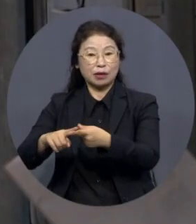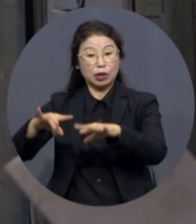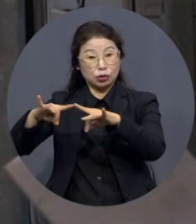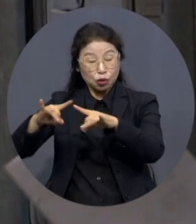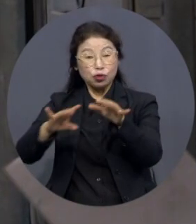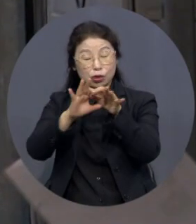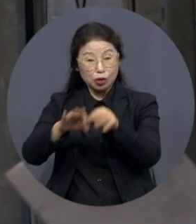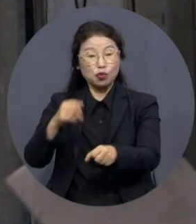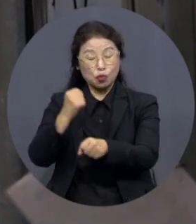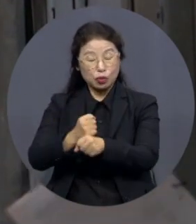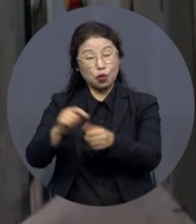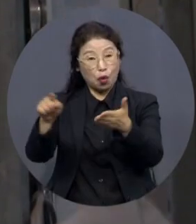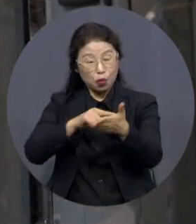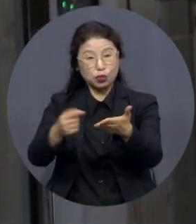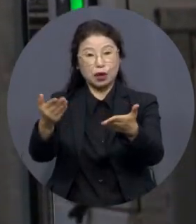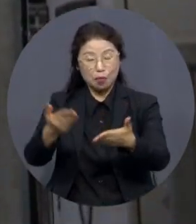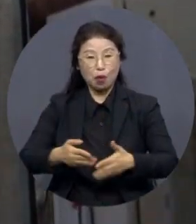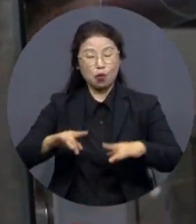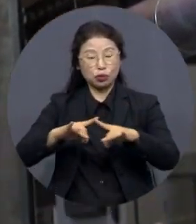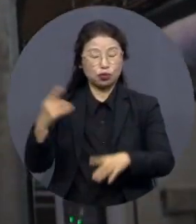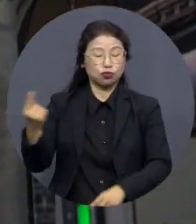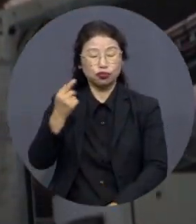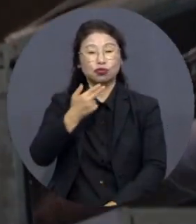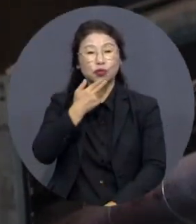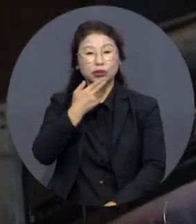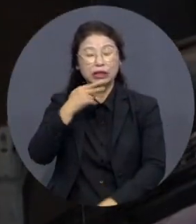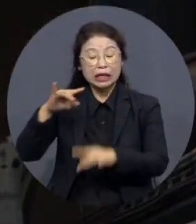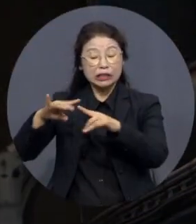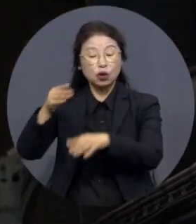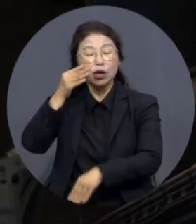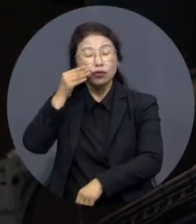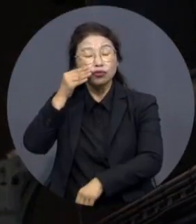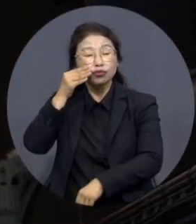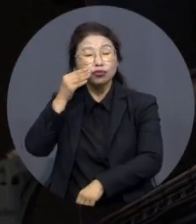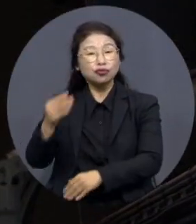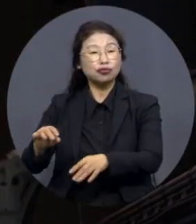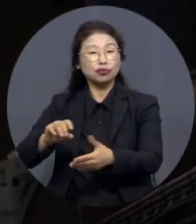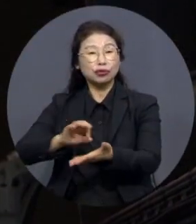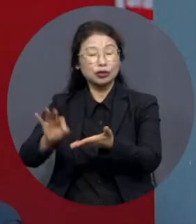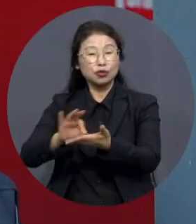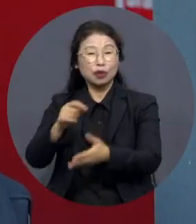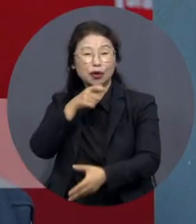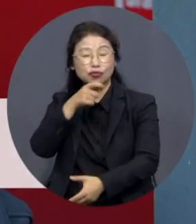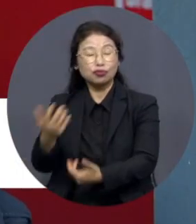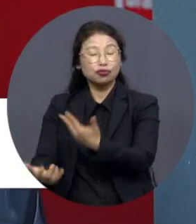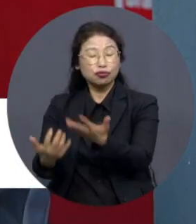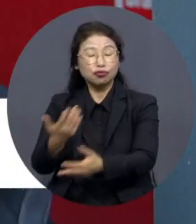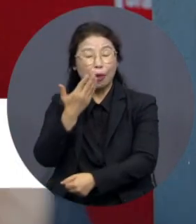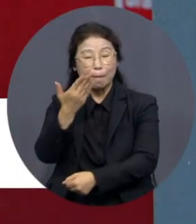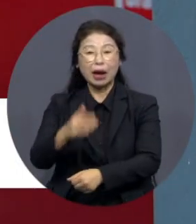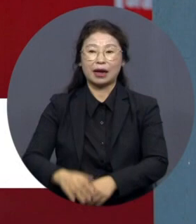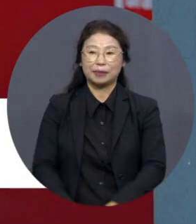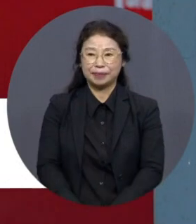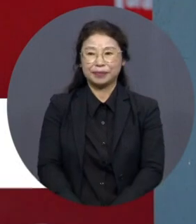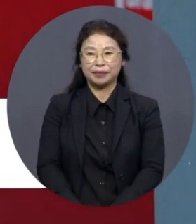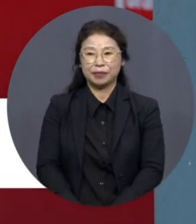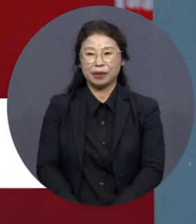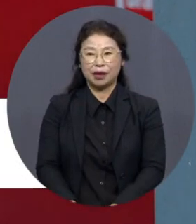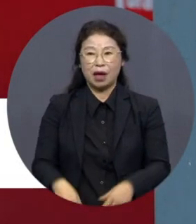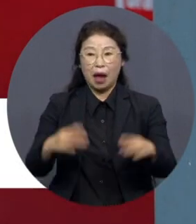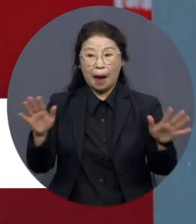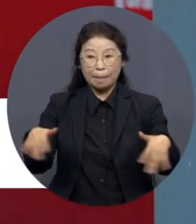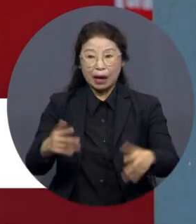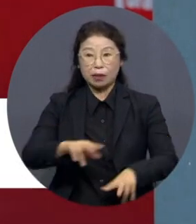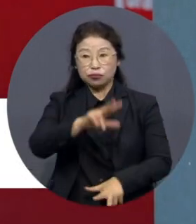받고 전기 요금 없이 물도 데울 수 있어 일석이조입니다. Times when it's a lot of wind and a lot of